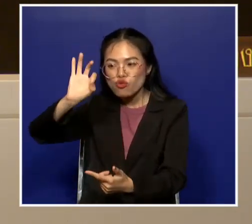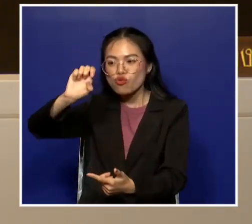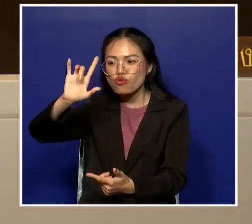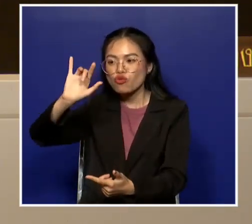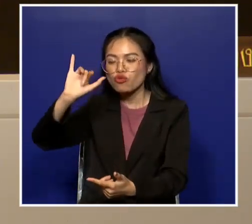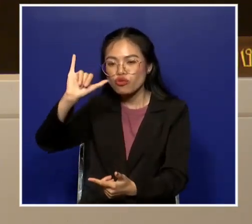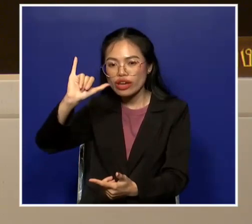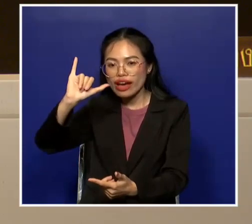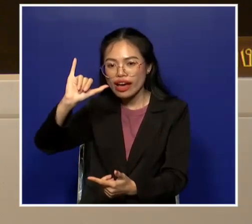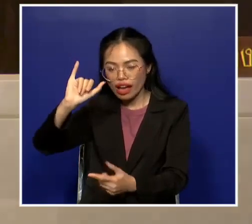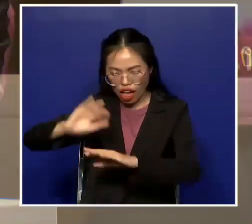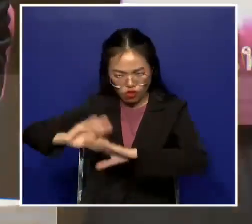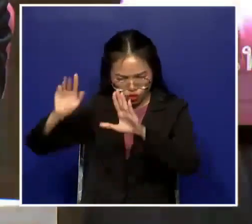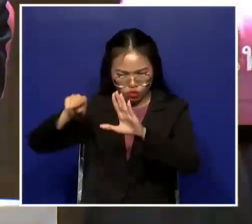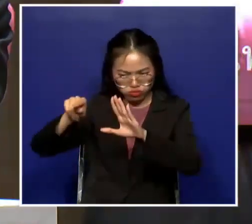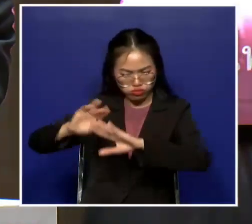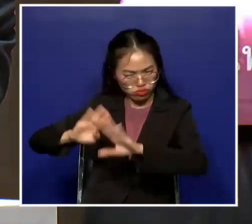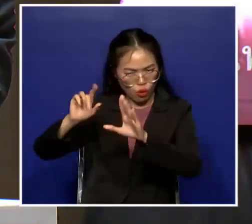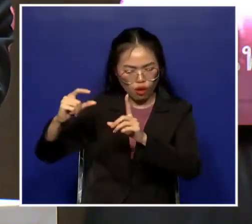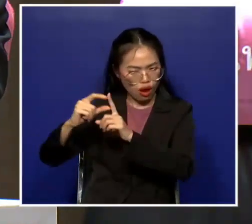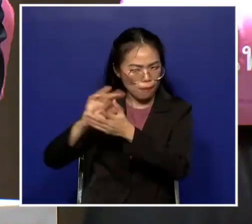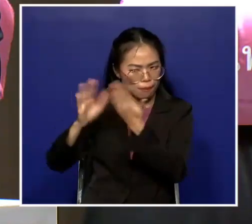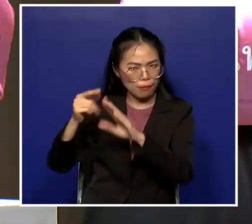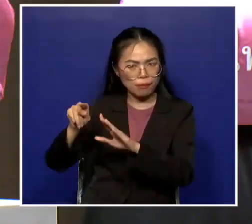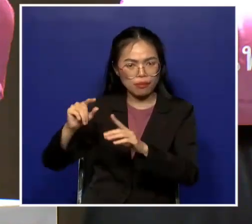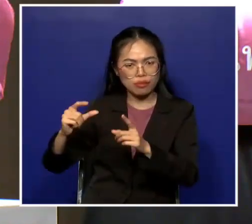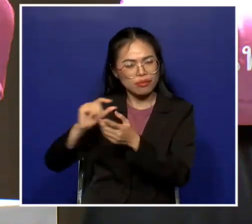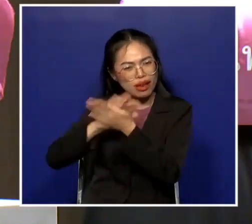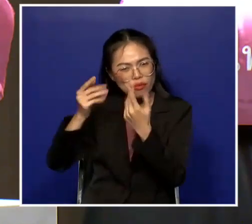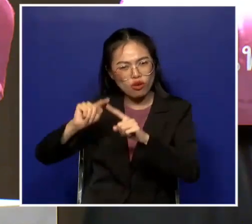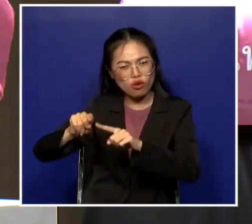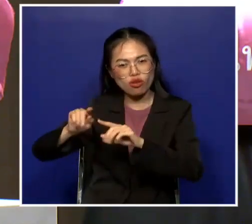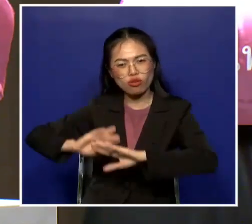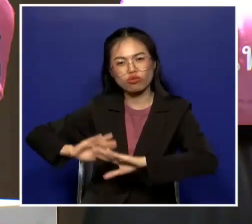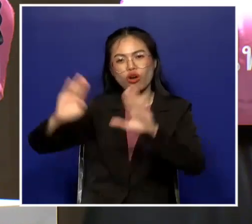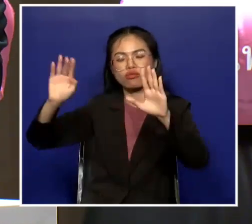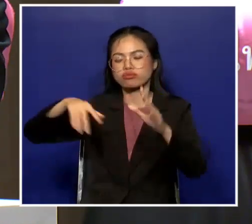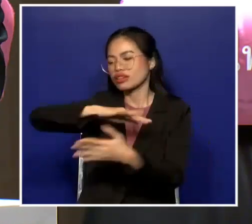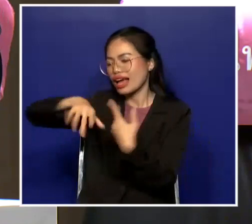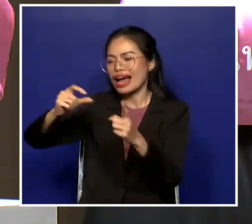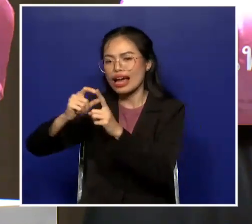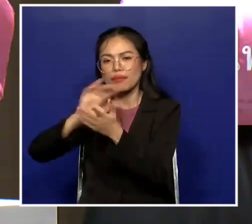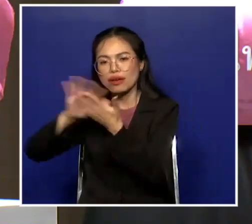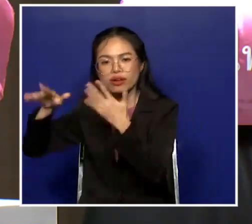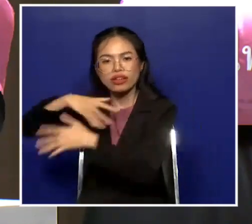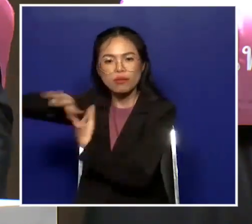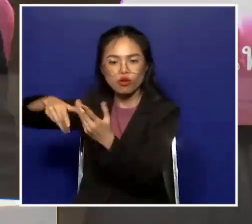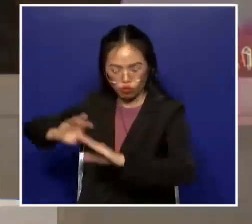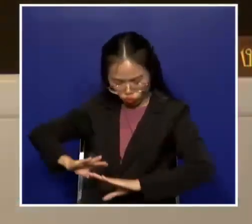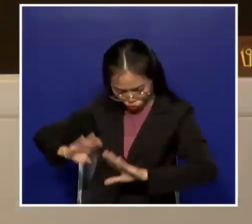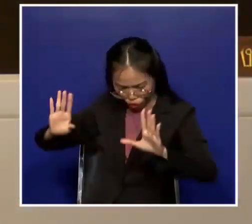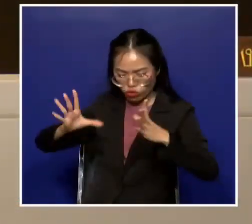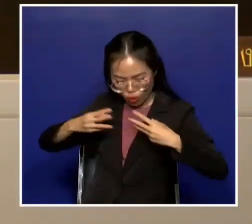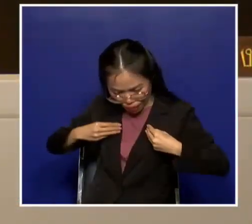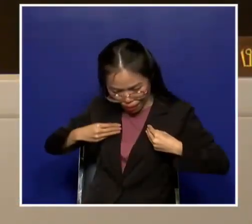ถอนครับท่านประธานนะด้วยความเคารพ ผมไม่อยาก ถอนเลยฮะอันไหนไม่สุภาพถึงแม้ท่านบอกไม่บอกผมถอนหมดเลยครับ ครับ ถอนเกลี้ยงเลยคร ับครับ